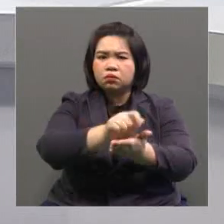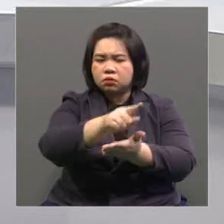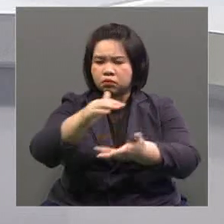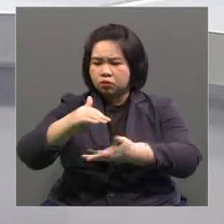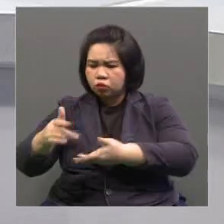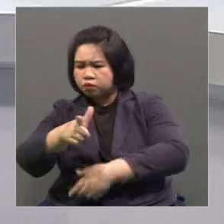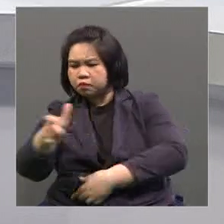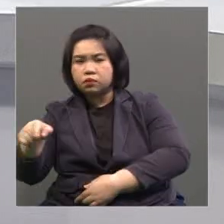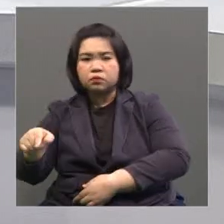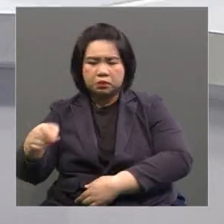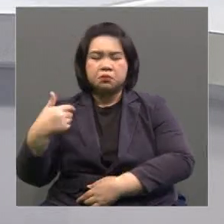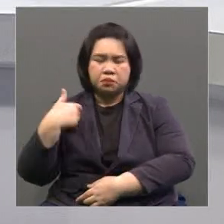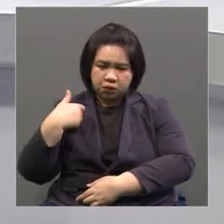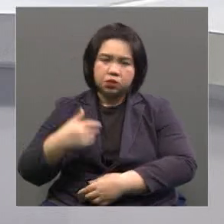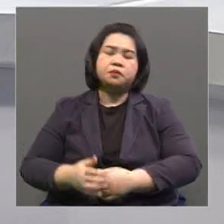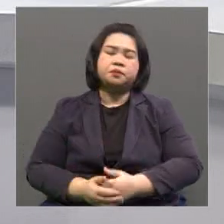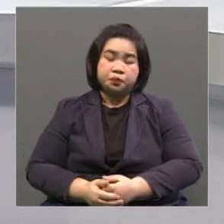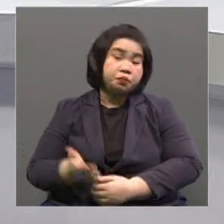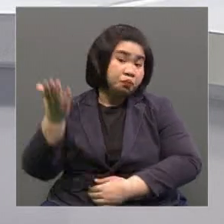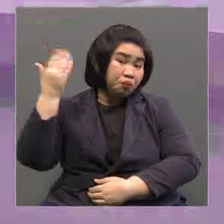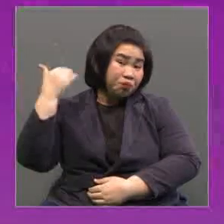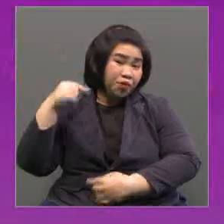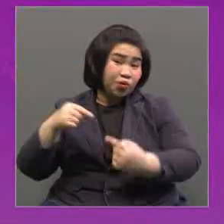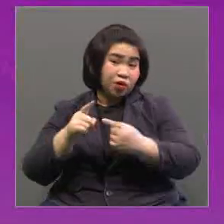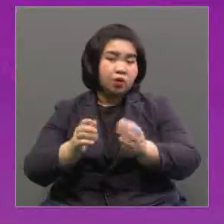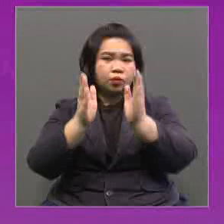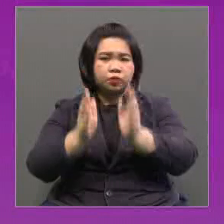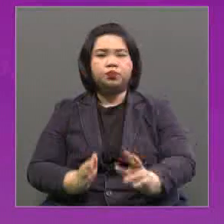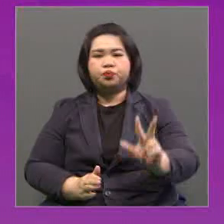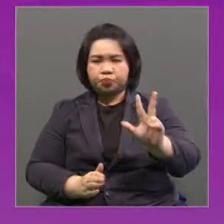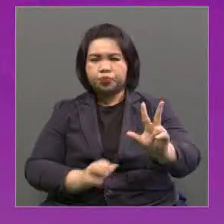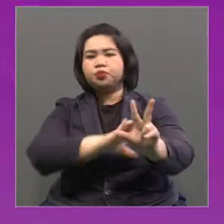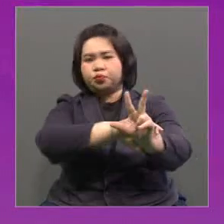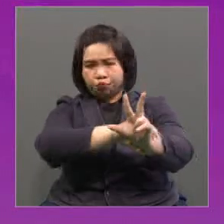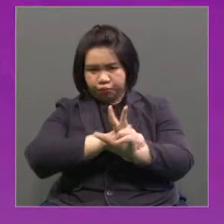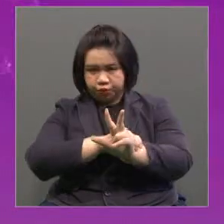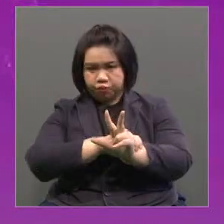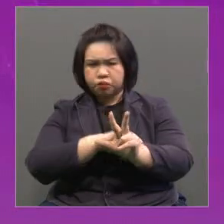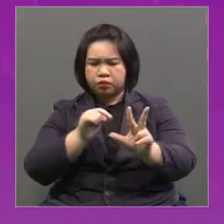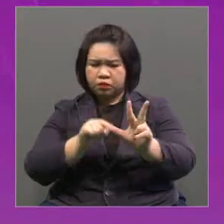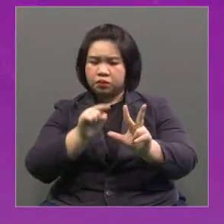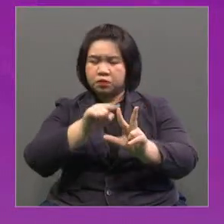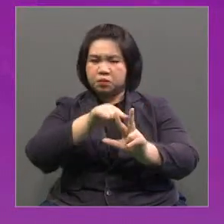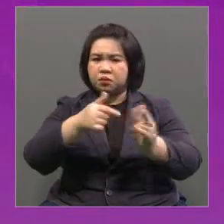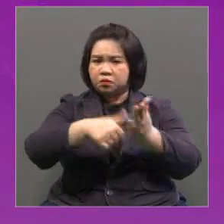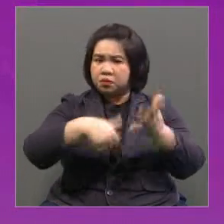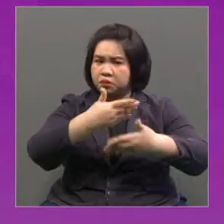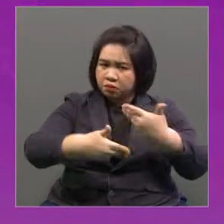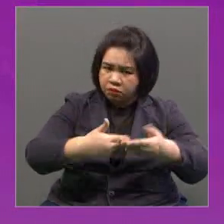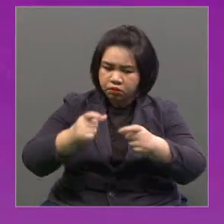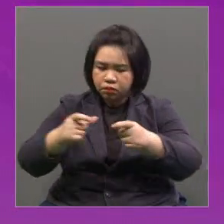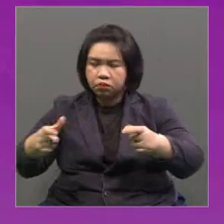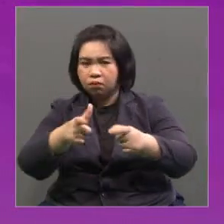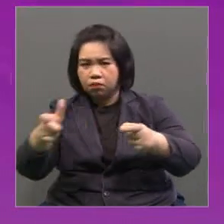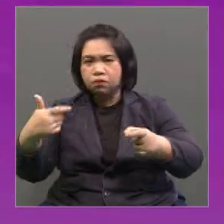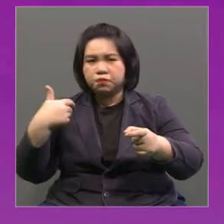ครับหลังจากที่เมื่อวานนี้ครับเจ้าหน้าที่ตำรวจได้คุมตัวผู้ต้องหา 3คนที่มีส่วนเกี่ยวข้องกับการขายอาวุธปืนแล้วก็เครื่องกระสุน